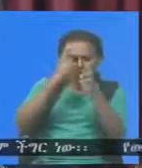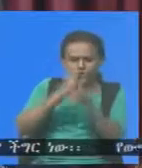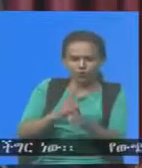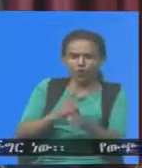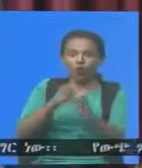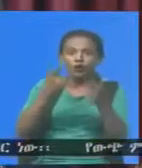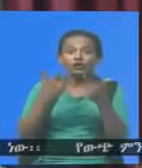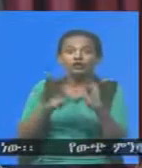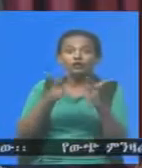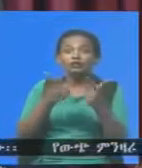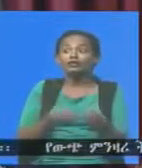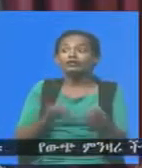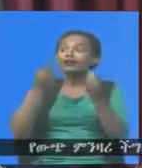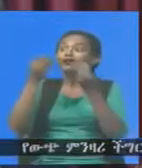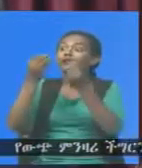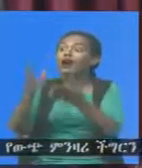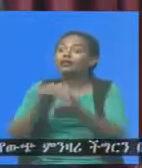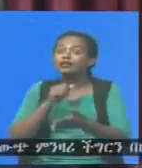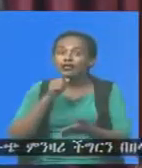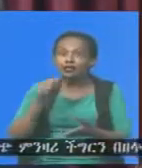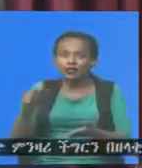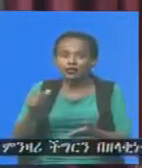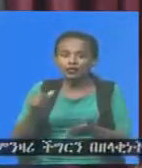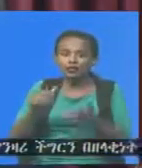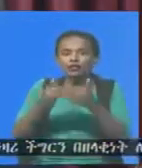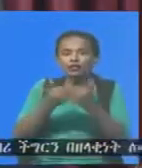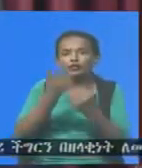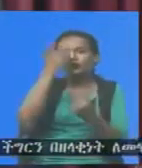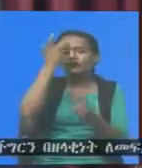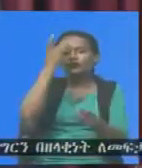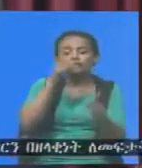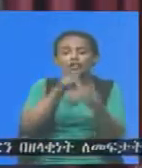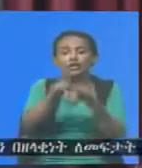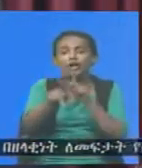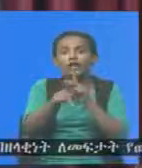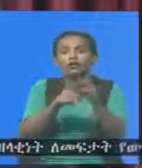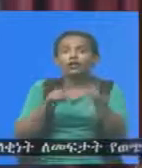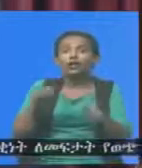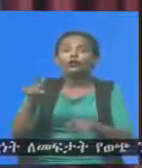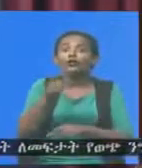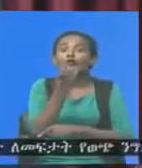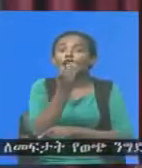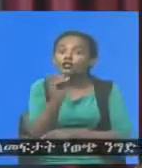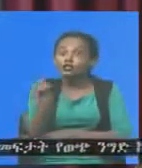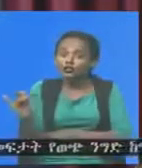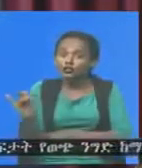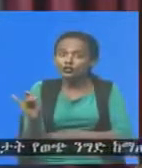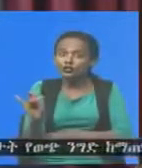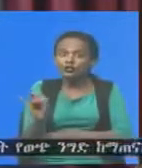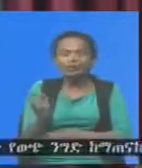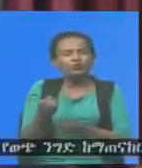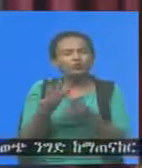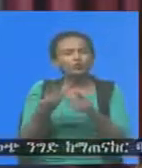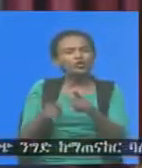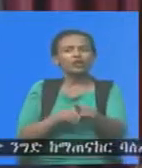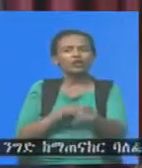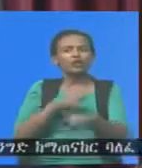ድል ካልሰጠን እንዲሁ እንገዳደል ይሆናል እንጂ ብዙ ርቀት